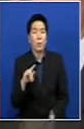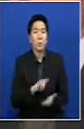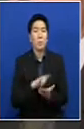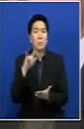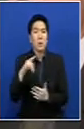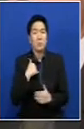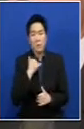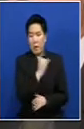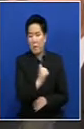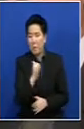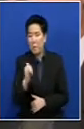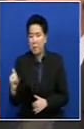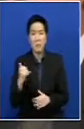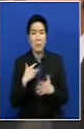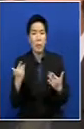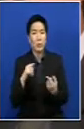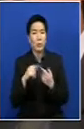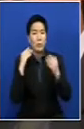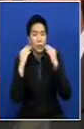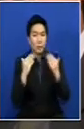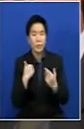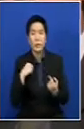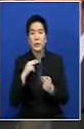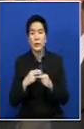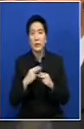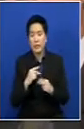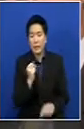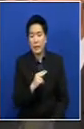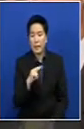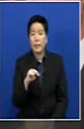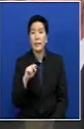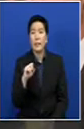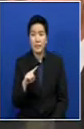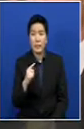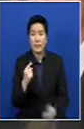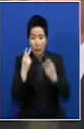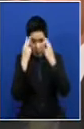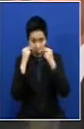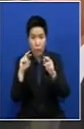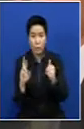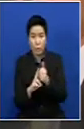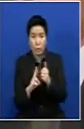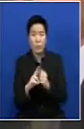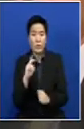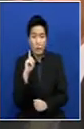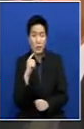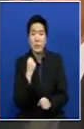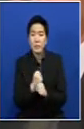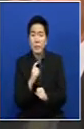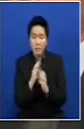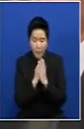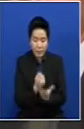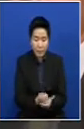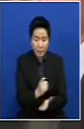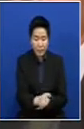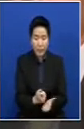ไปกันหลายที่นะคะร่วมกันทำกิจกรรมบรรณาคบูชาอย่างพลเอกธนศักดิ์ปฏิมาประกรณ์ค่ะรองนายกรัฐมนตรีอีกท่านก็ไปทำบุญตักบา